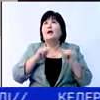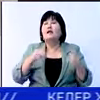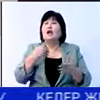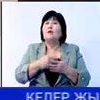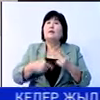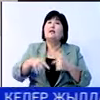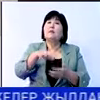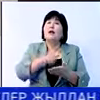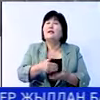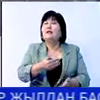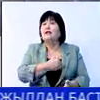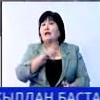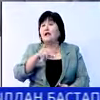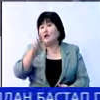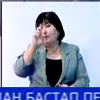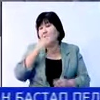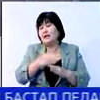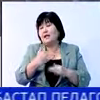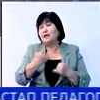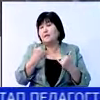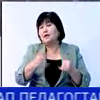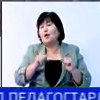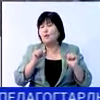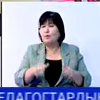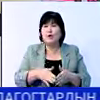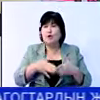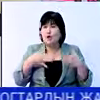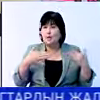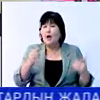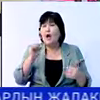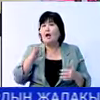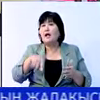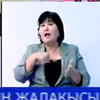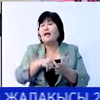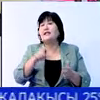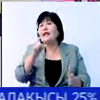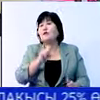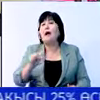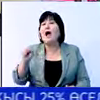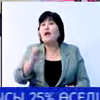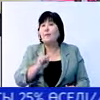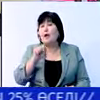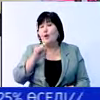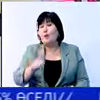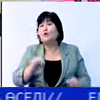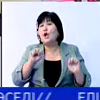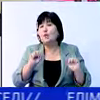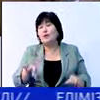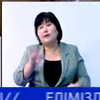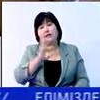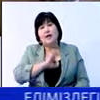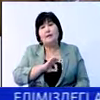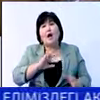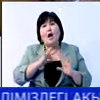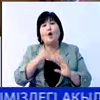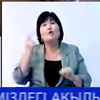бизнесмен айналсам деген адамдарға мемлекет тарапынан жасалып жатқан мүмкіндік мол. Арал қаласының тұрғыны Эльмира Аяпбергенова осындай мүмкіндікті пайдаланып,